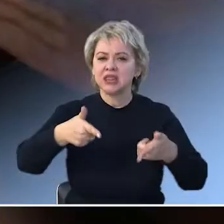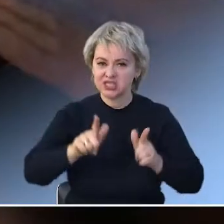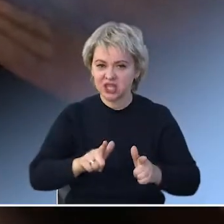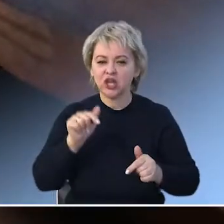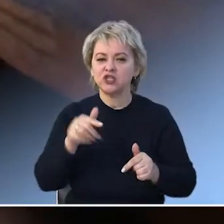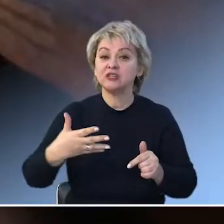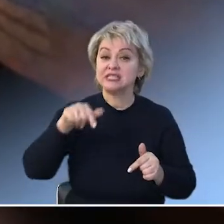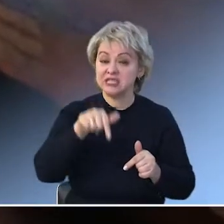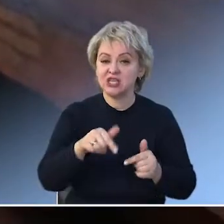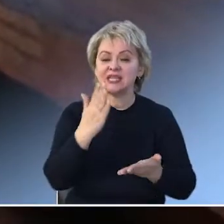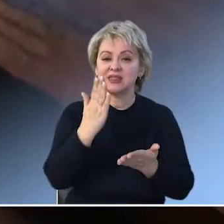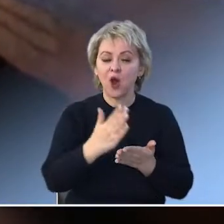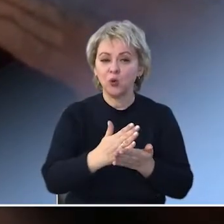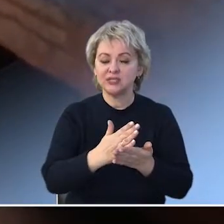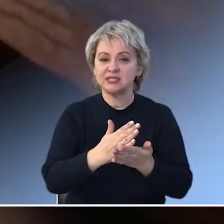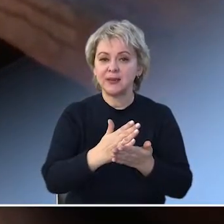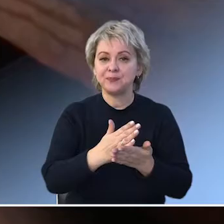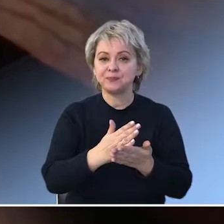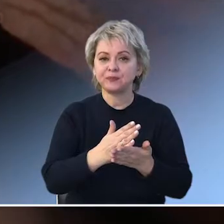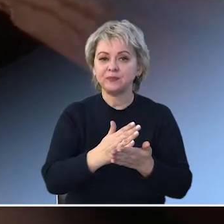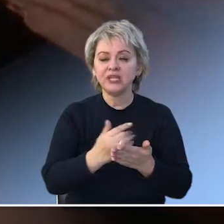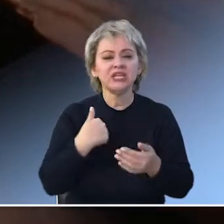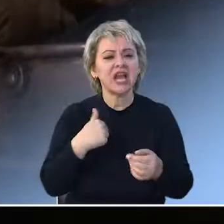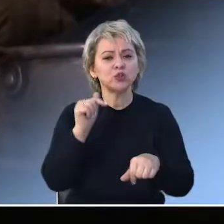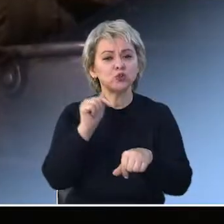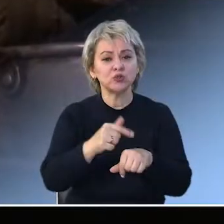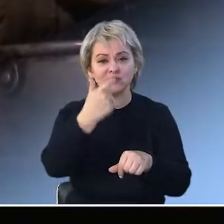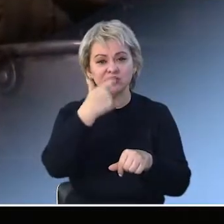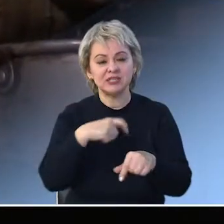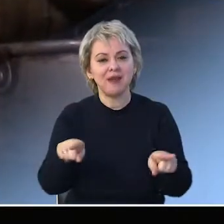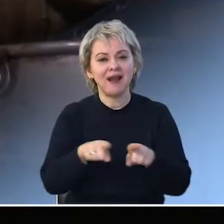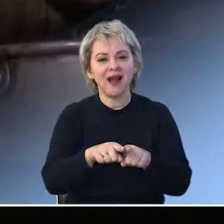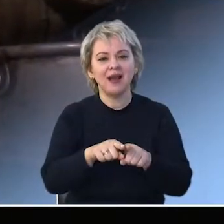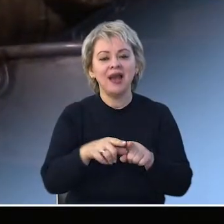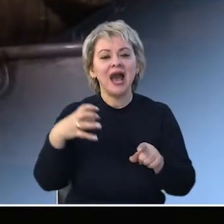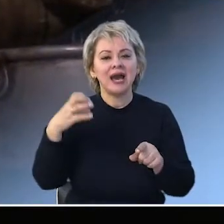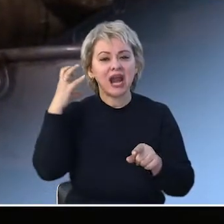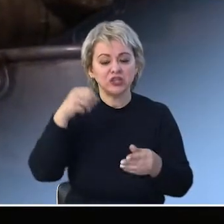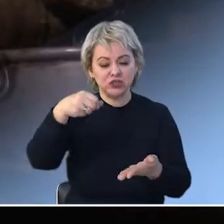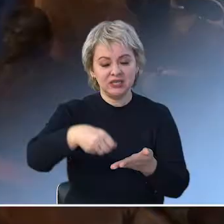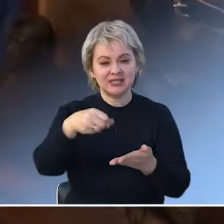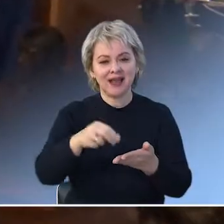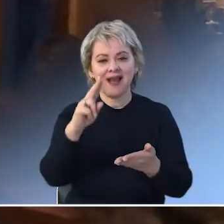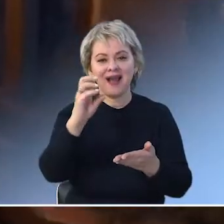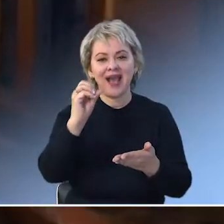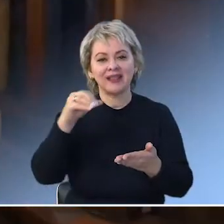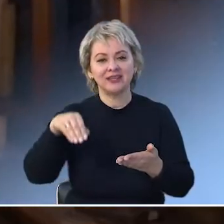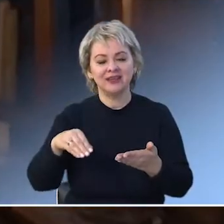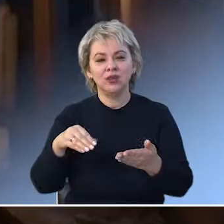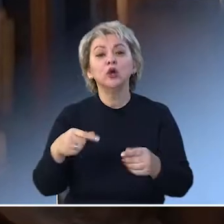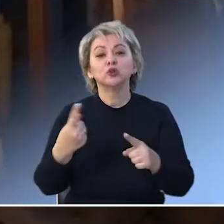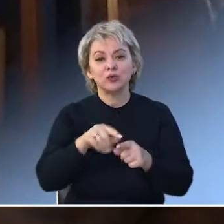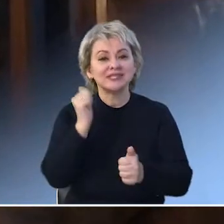реальные здесь находятся. И я прям чувствую себя радисткой Кэт. Ну и раз уж я радистка